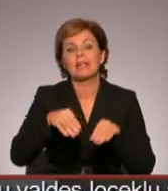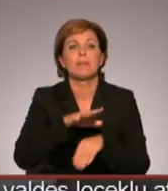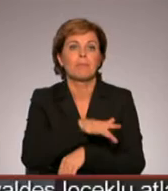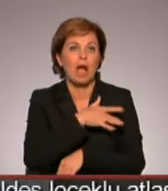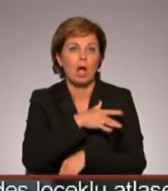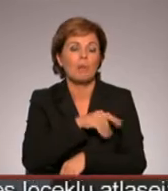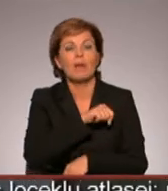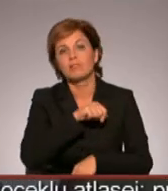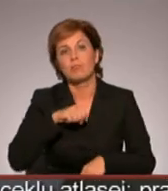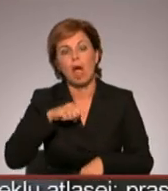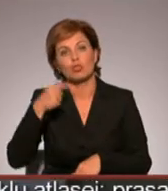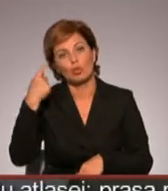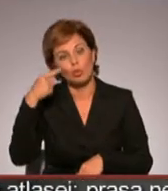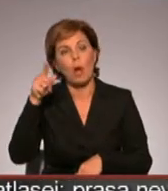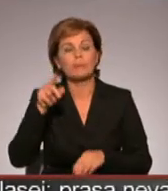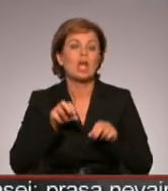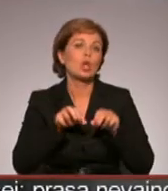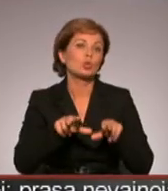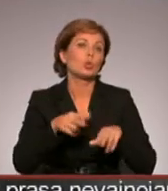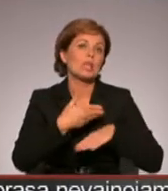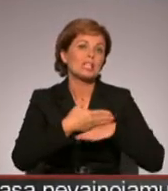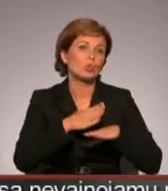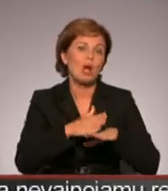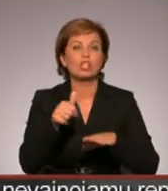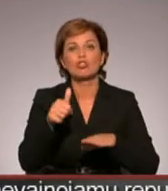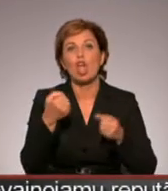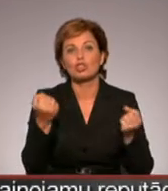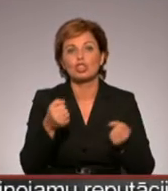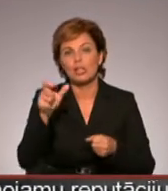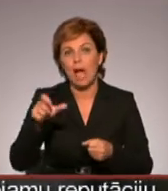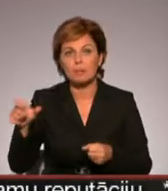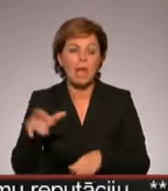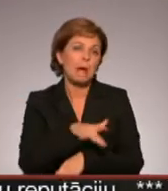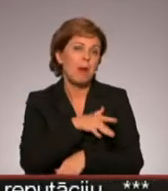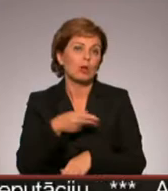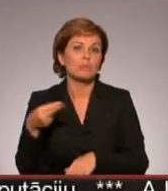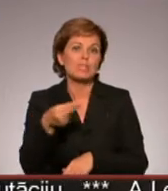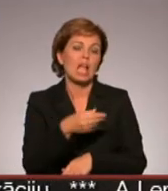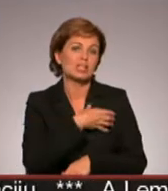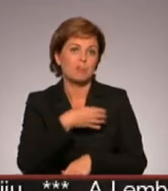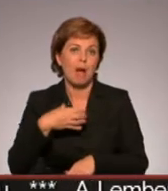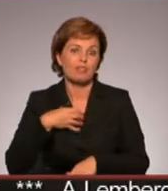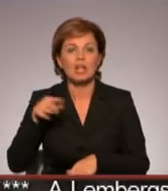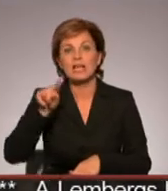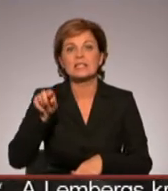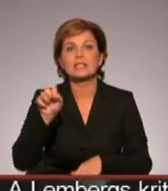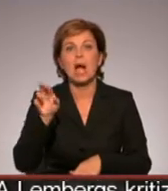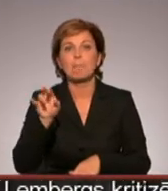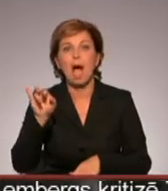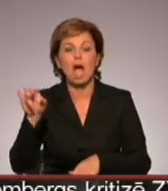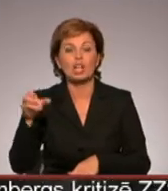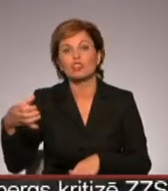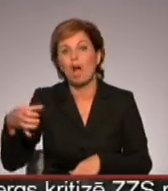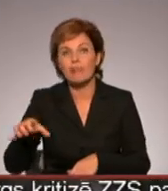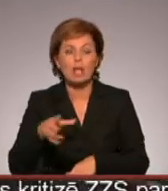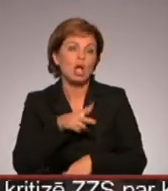viss ir pašu domāts skrundes nodaļā šobrīd ir seši darbinieki pakalpojumu izmaksas sedz pašvaldību un samiriešu apvienība tādēļ cilvēkam